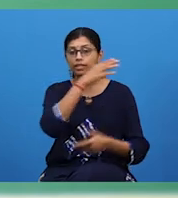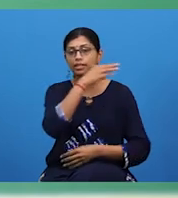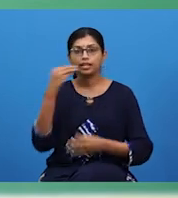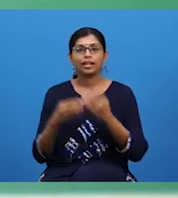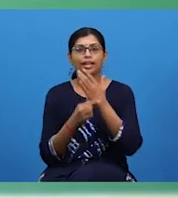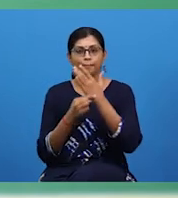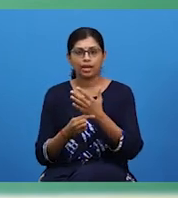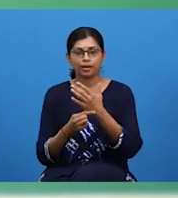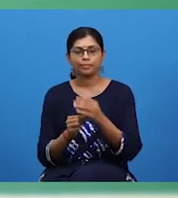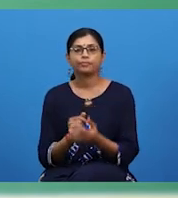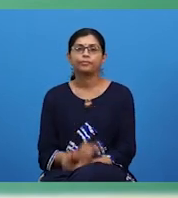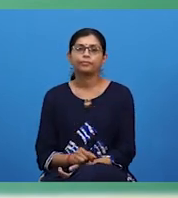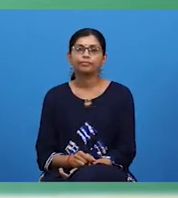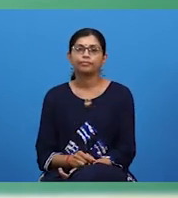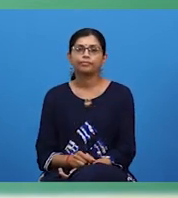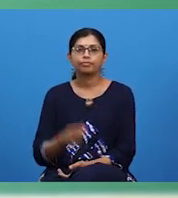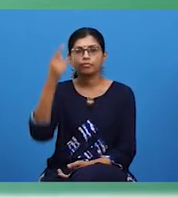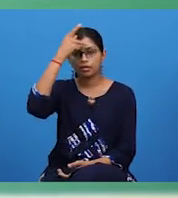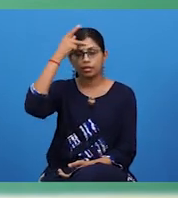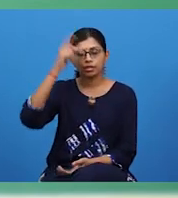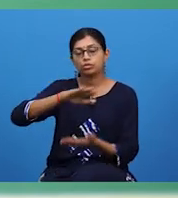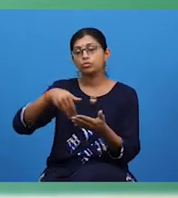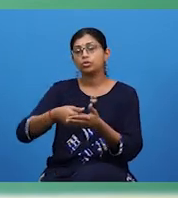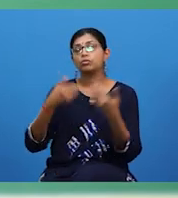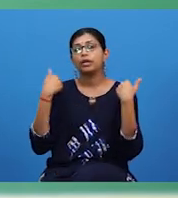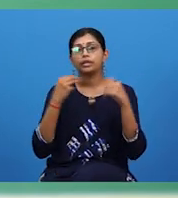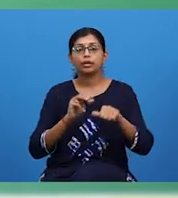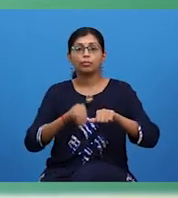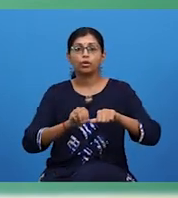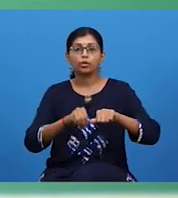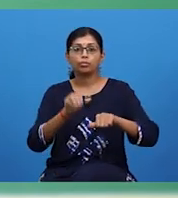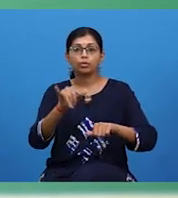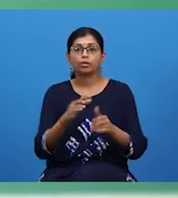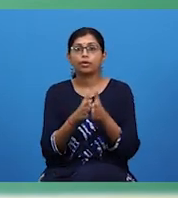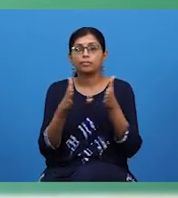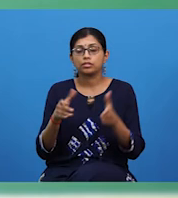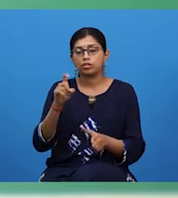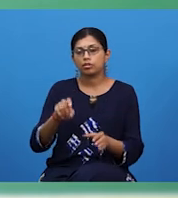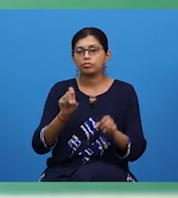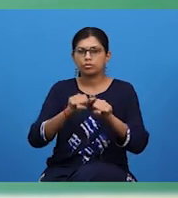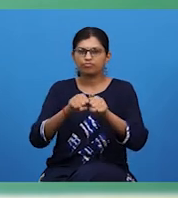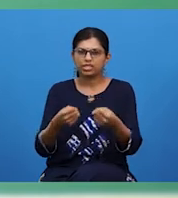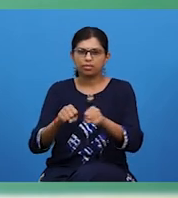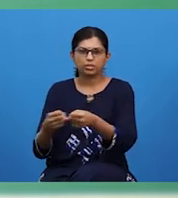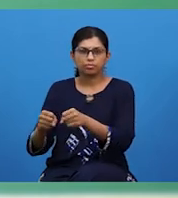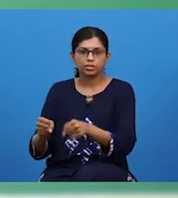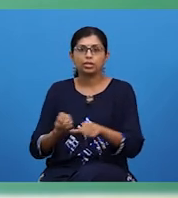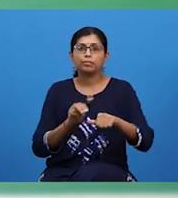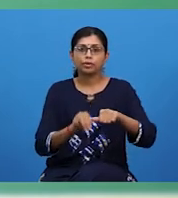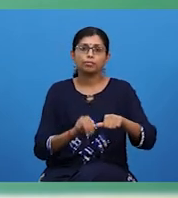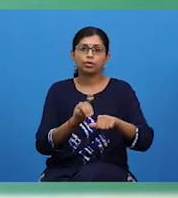lemak. Ia disebabkan karbohidrat, protein dan lemak terdiri daripada molekul-molekul yang besar dan